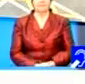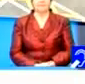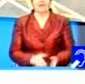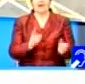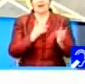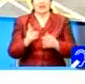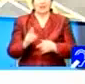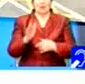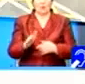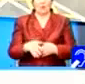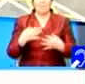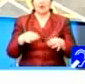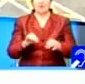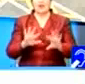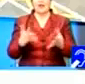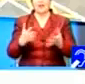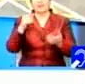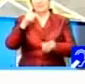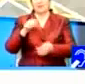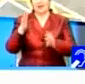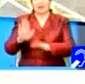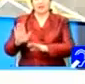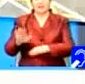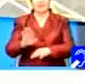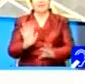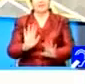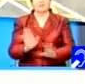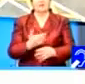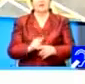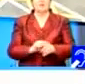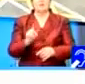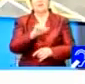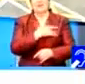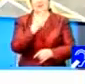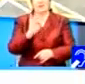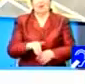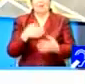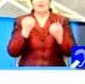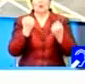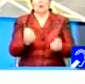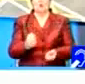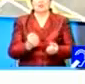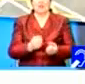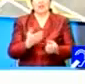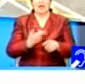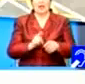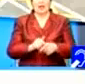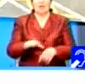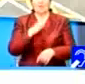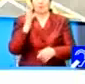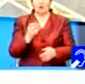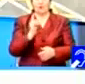Gata cu mașinile lăsate la întâmplare, autoritățile au decis să înăsprească sancțiunile pentru conducătorii auto care vor